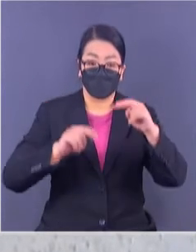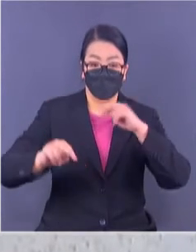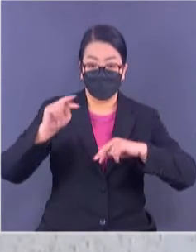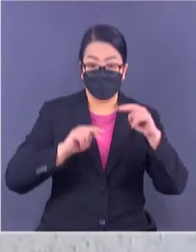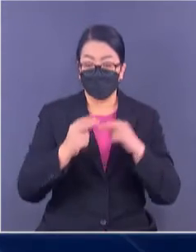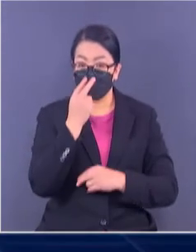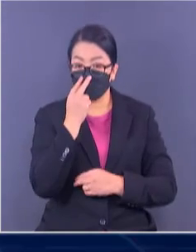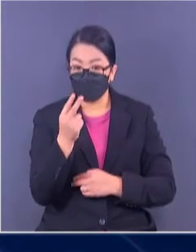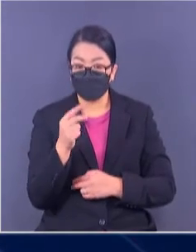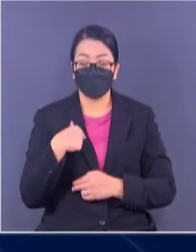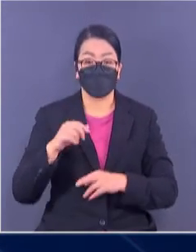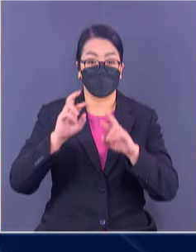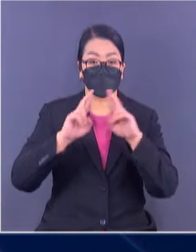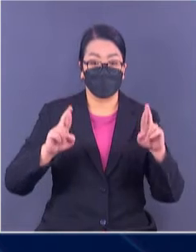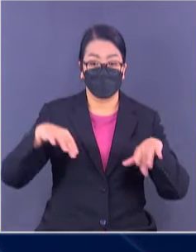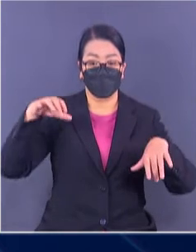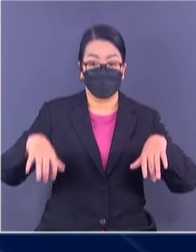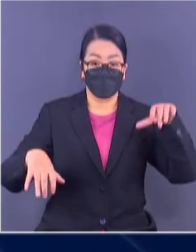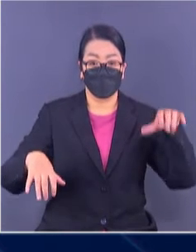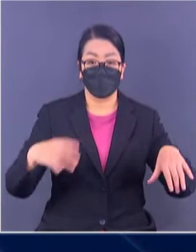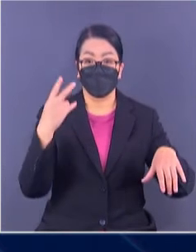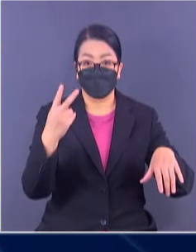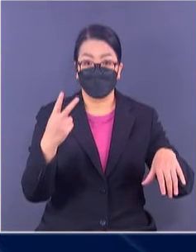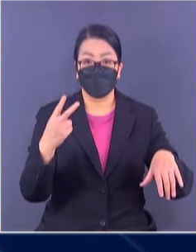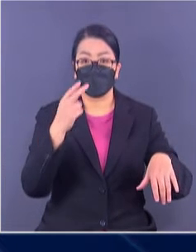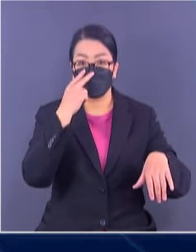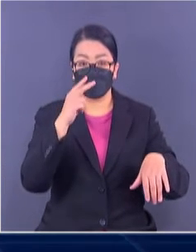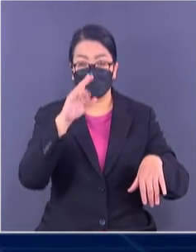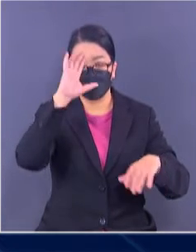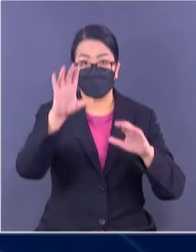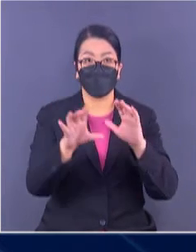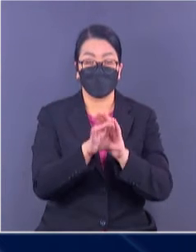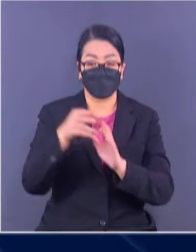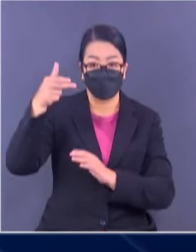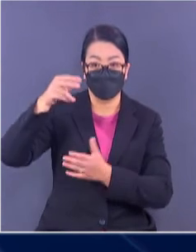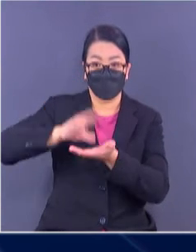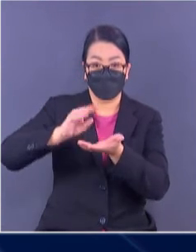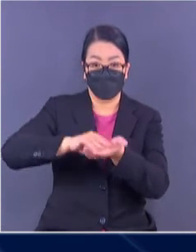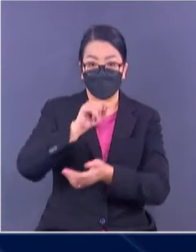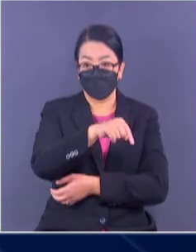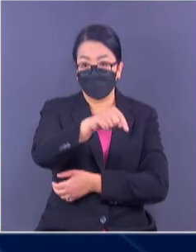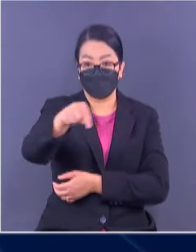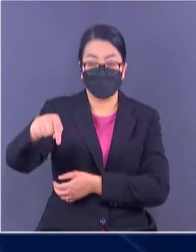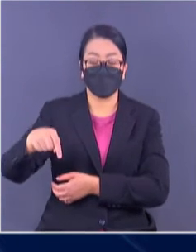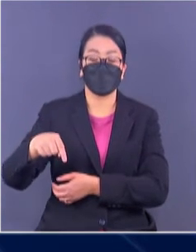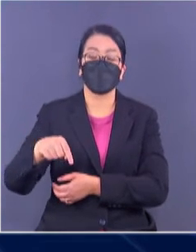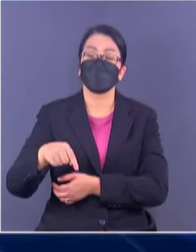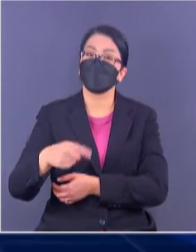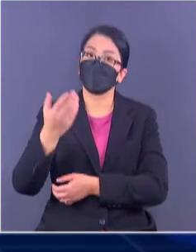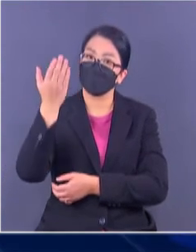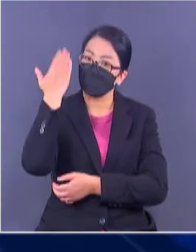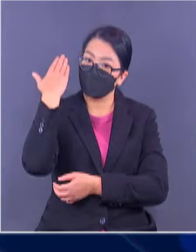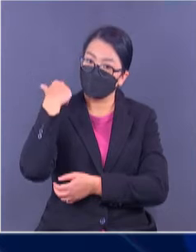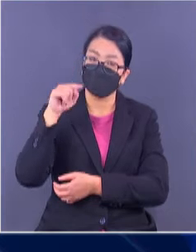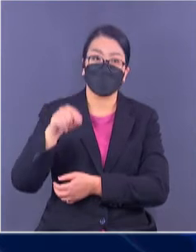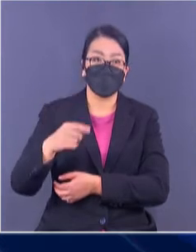ติมคุณผู้ชมครับไม่ใช่แค่2ร้านนี้นะครับไปเปรียบเทียบภาพชายที่ปรากฏในกล้องวงจรปิดเนี่ยพบว่าเป็นคนเดียวกันกับที่เคย